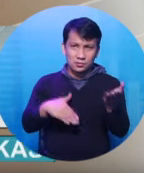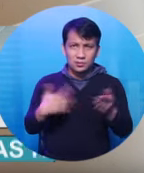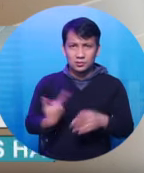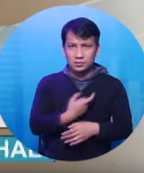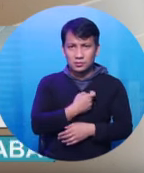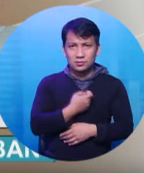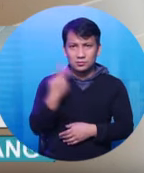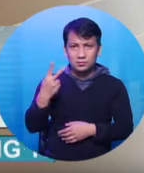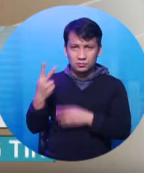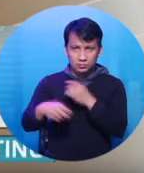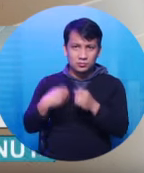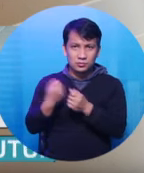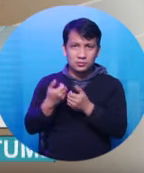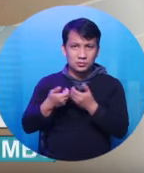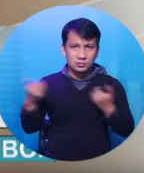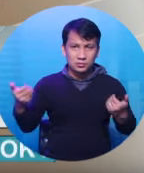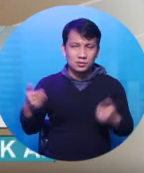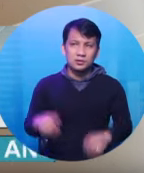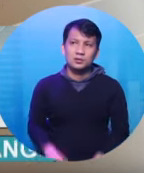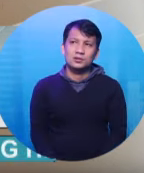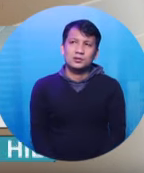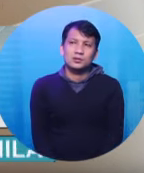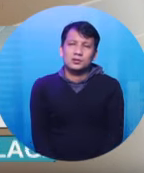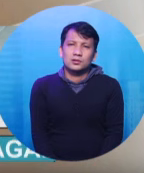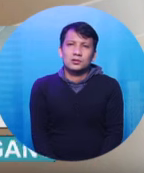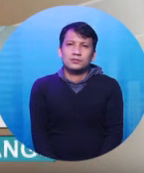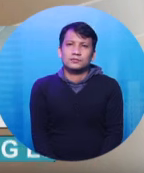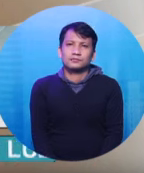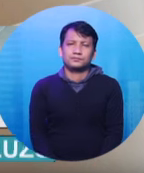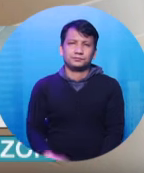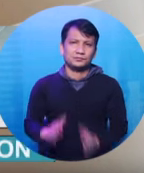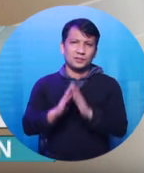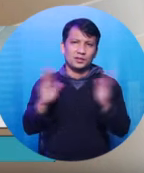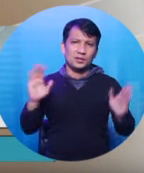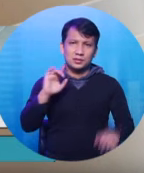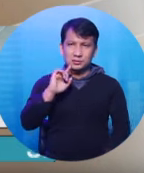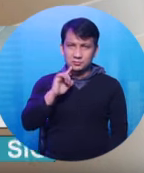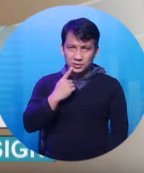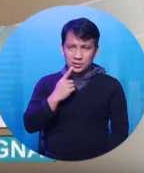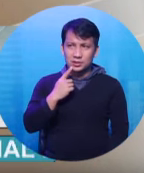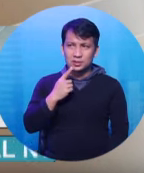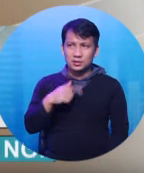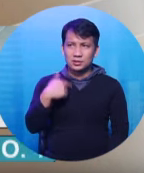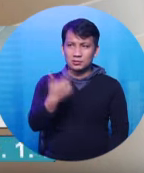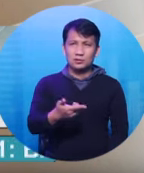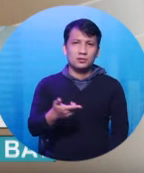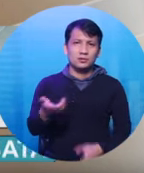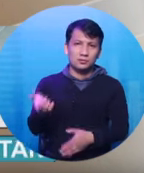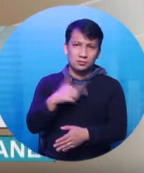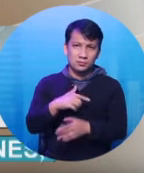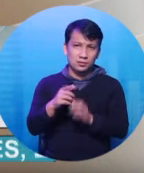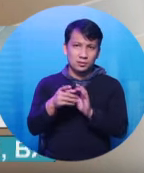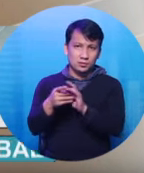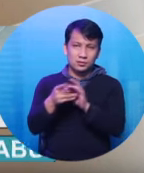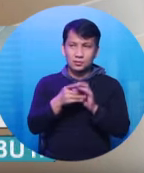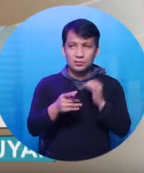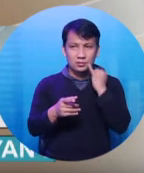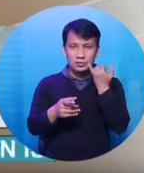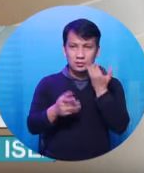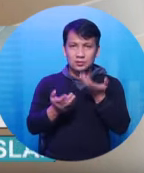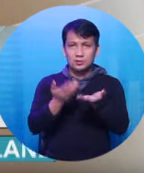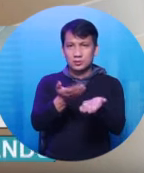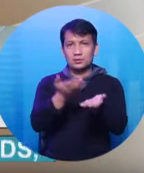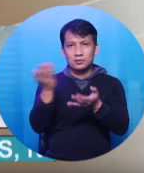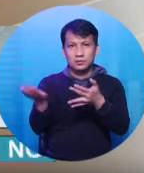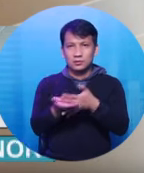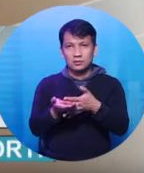Dalawang taon na kaming hiwalay, wala na kami. Okay, sobrang selos lang po siguro talaga. Ma'am Jonalyn, asahan po namin ang inyong kooperasyon dito para masampa ng kaso